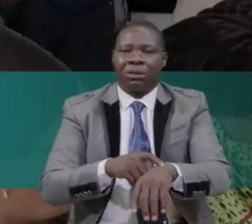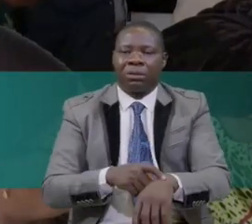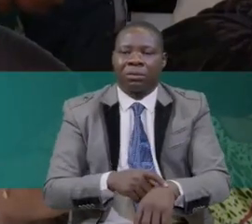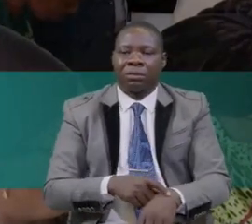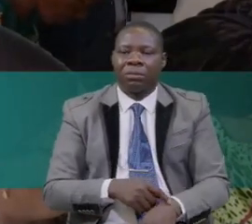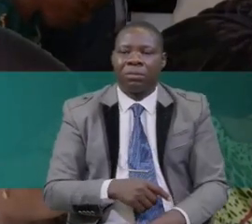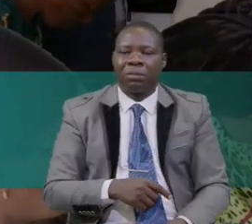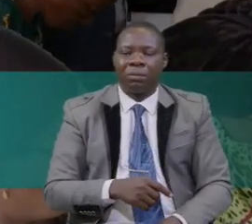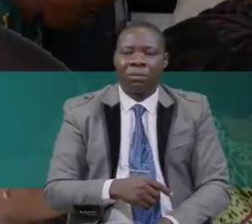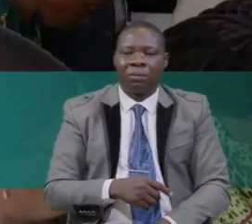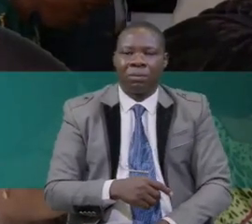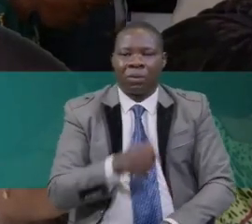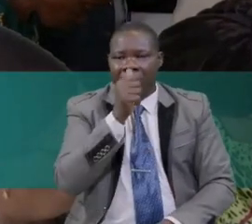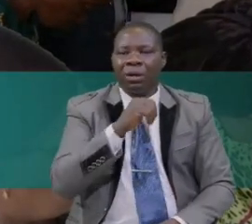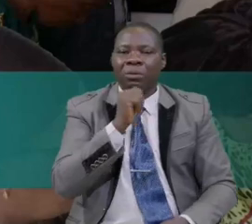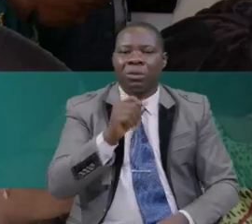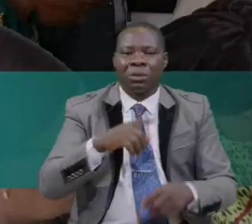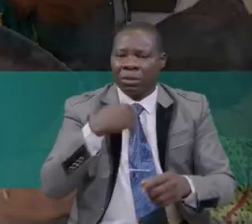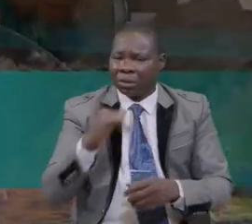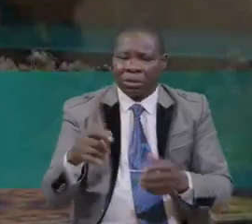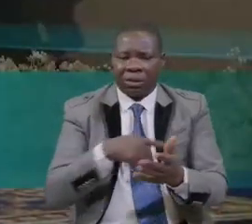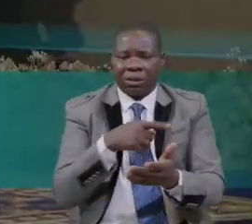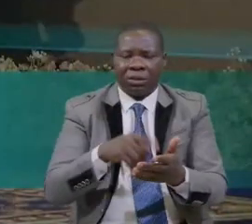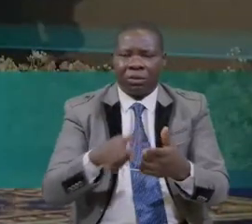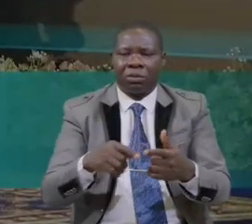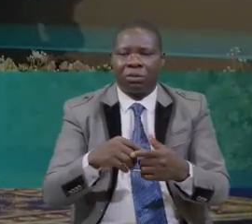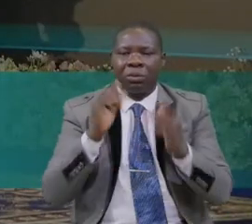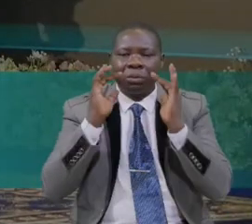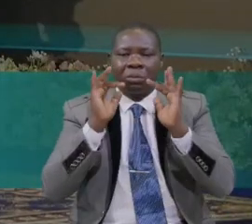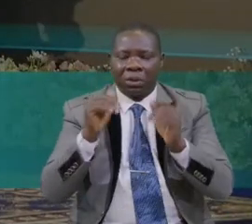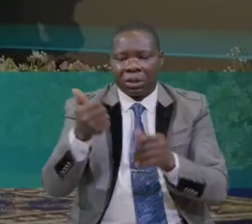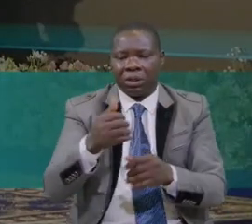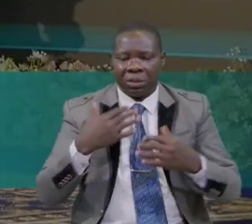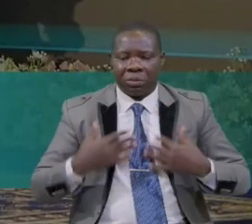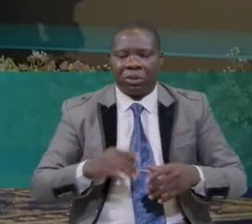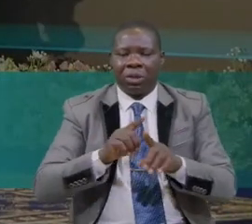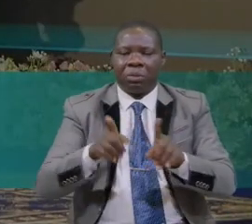je ne dis pas ça pour ridiculiser quelqu'un, mais c'est pour vous dire la vérité. Ils disent,